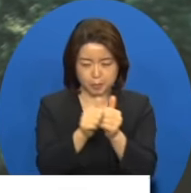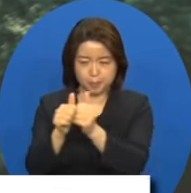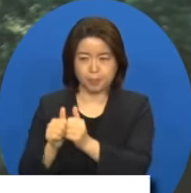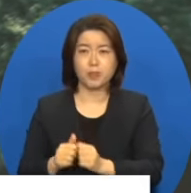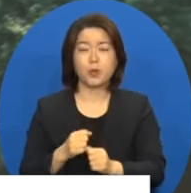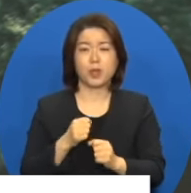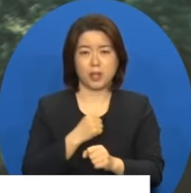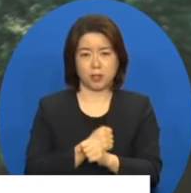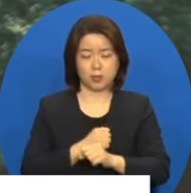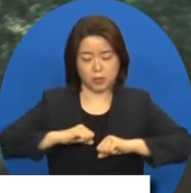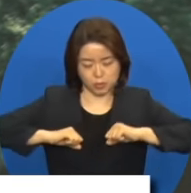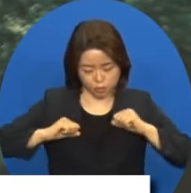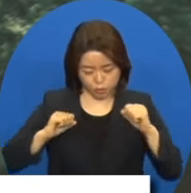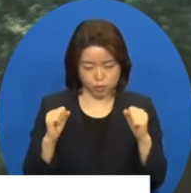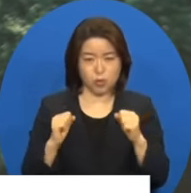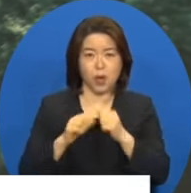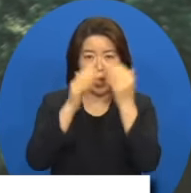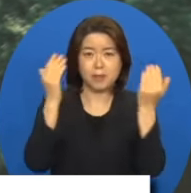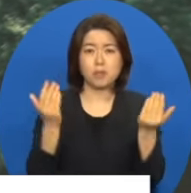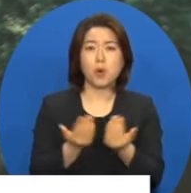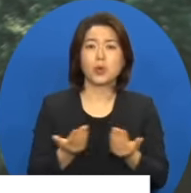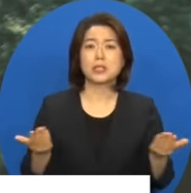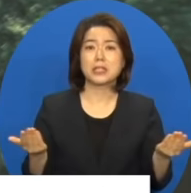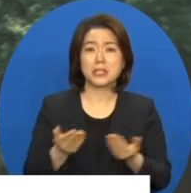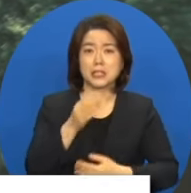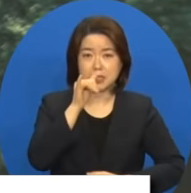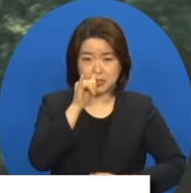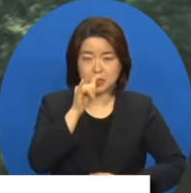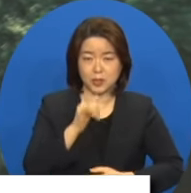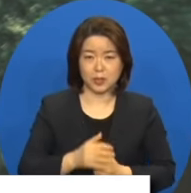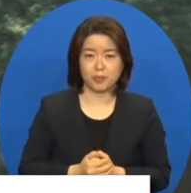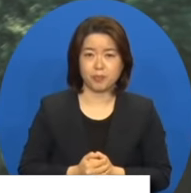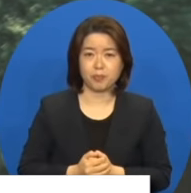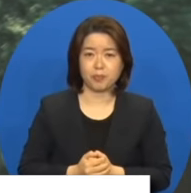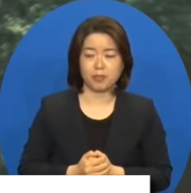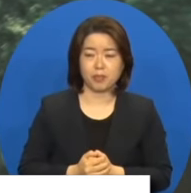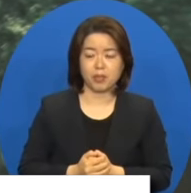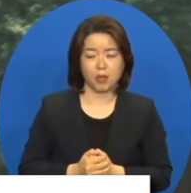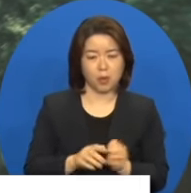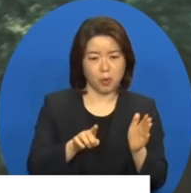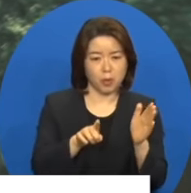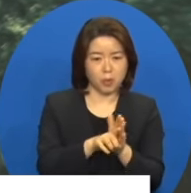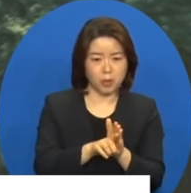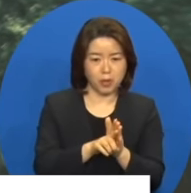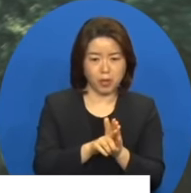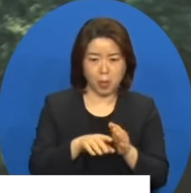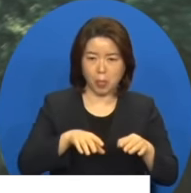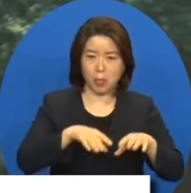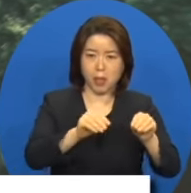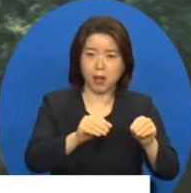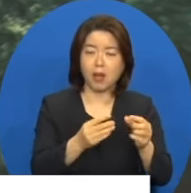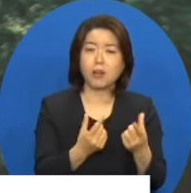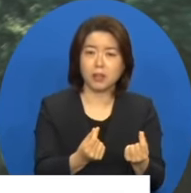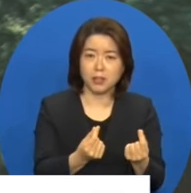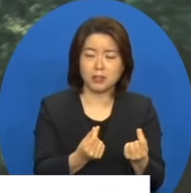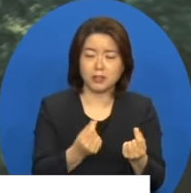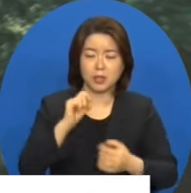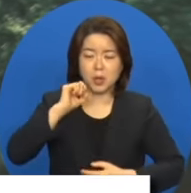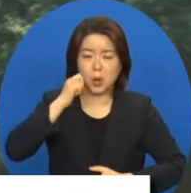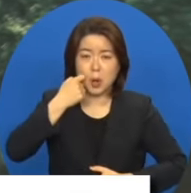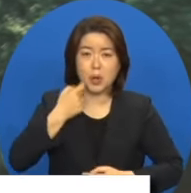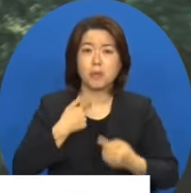또 순종하고 하는 모든 일에 있어서 마치 신앙의 맥이 끊긴 것과 같은 그런 어려움을